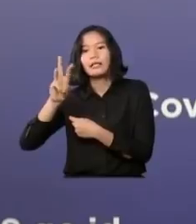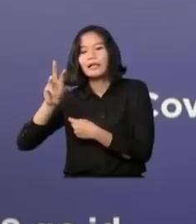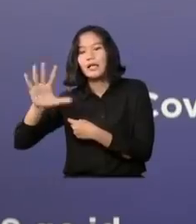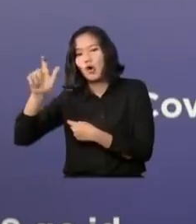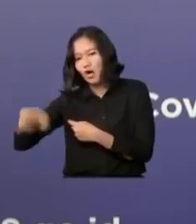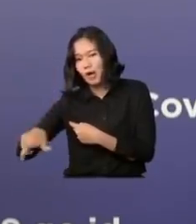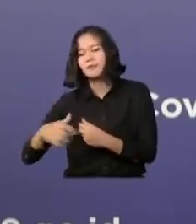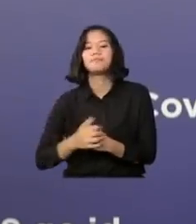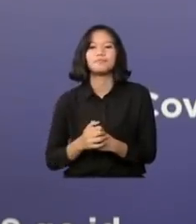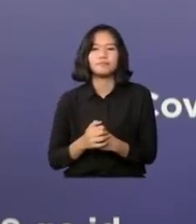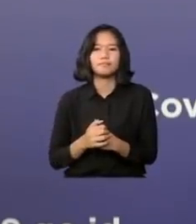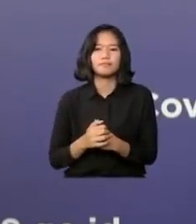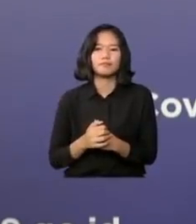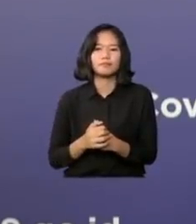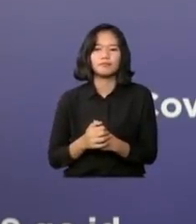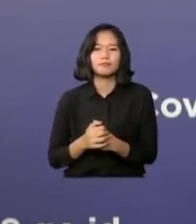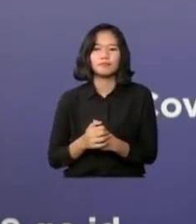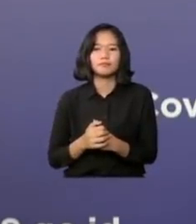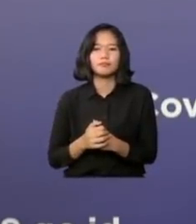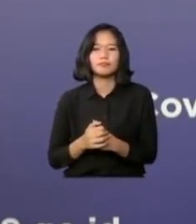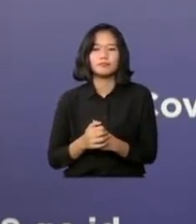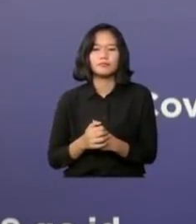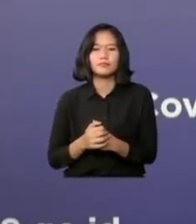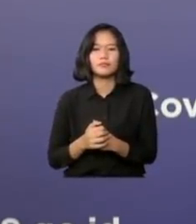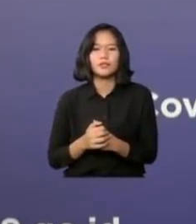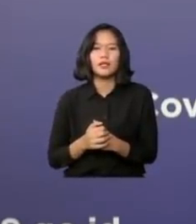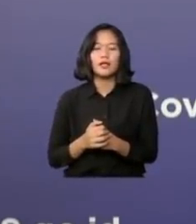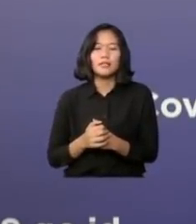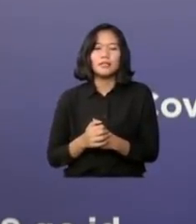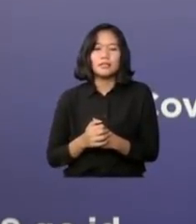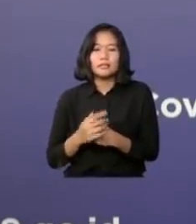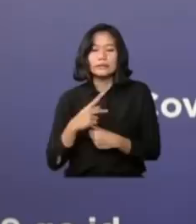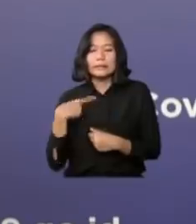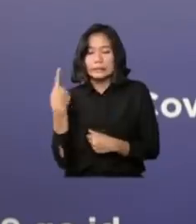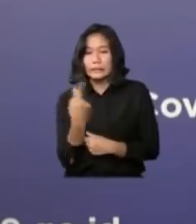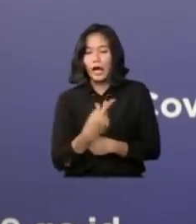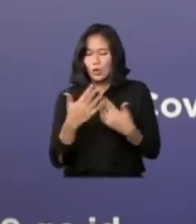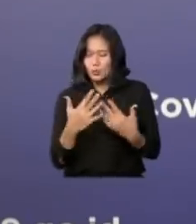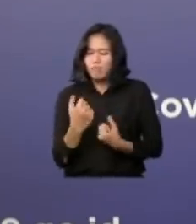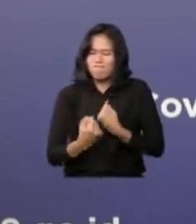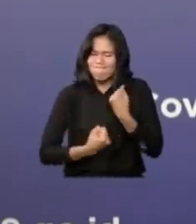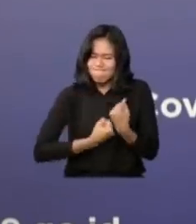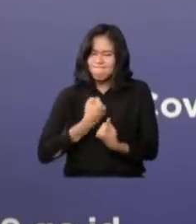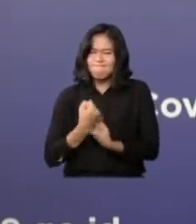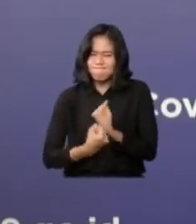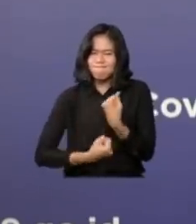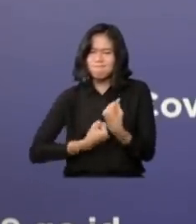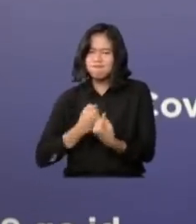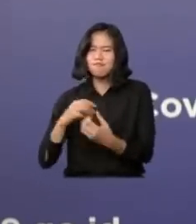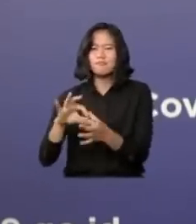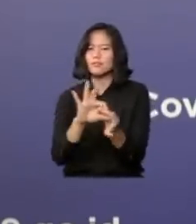13.335 orang. Saudara-saudara sekalian, kerja keras kita, kerja bersama